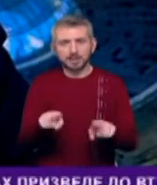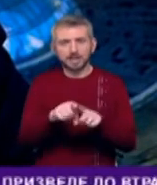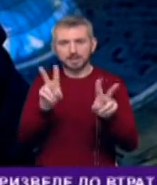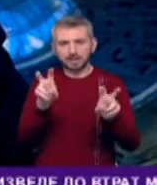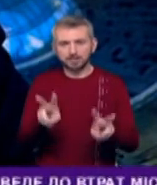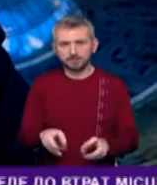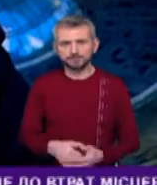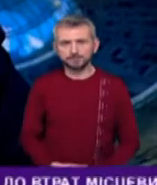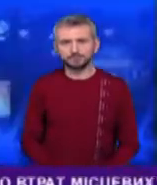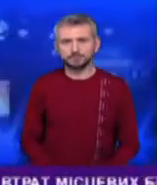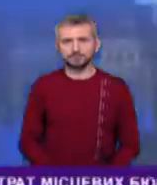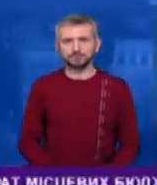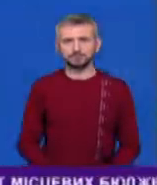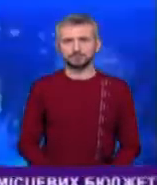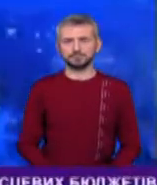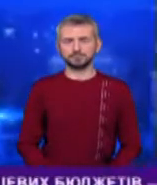питаннях.